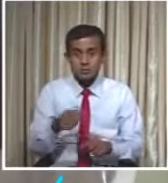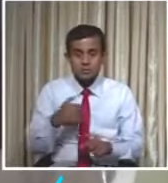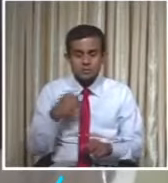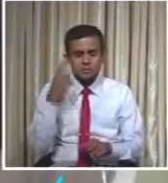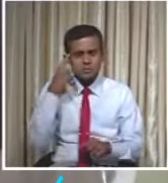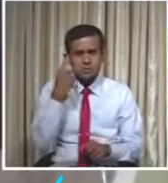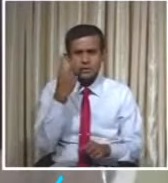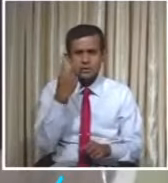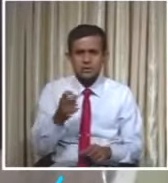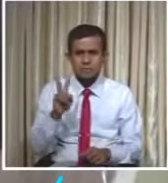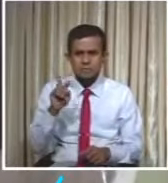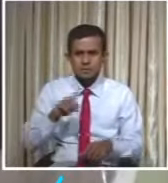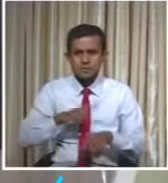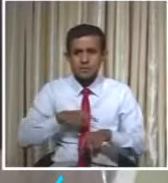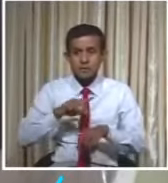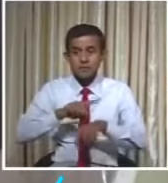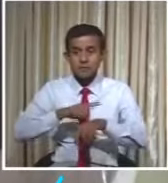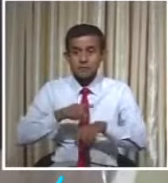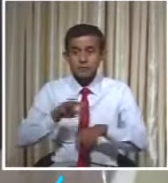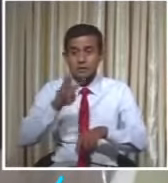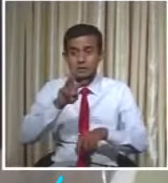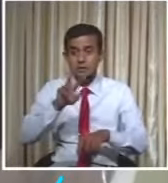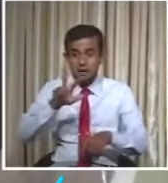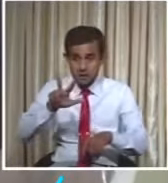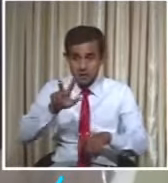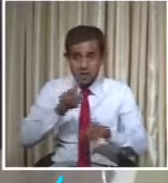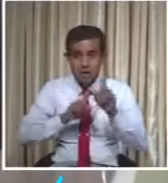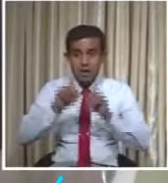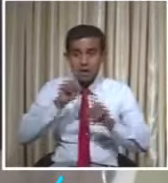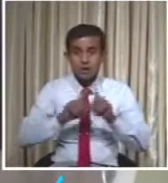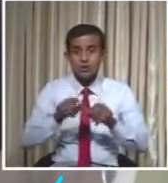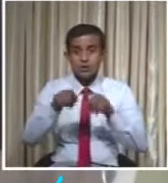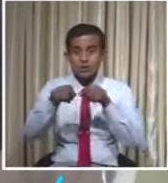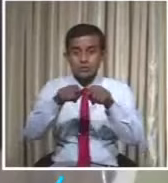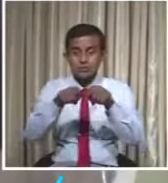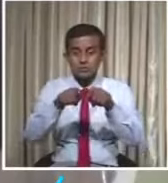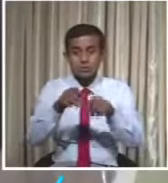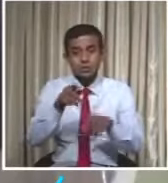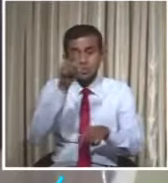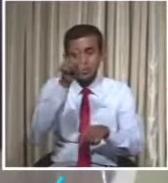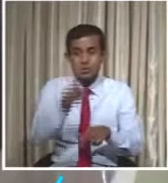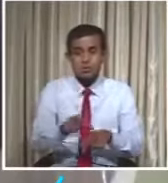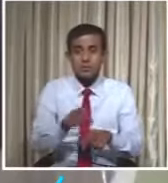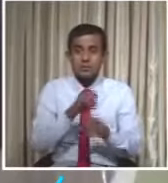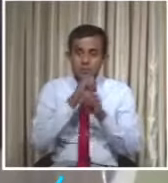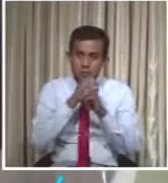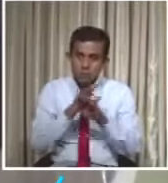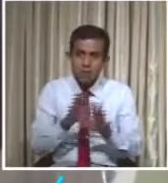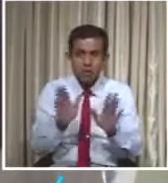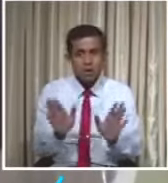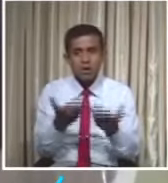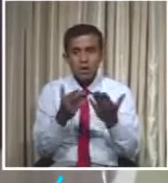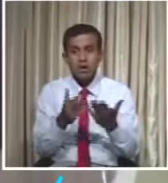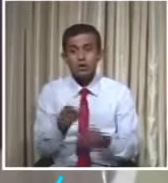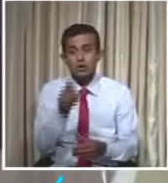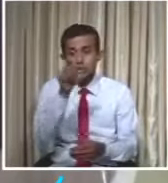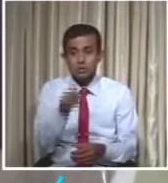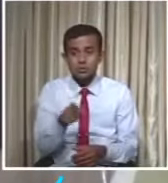මතකයි 2020 මම විනාඩි 38ක් කතා කරා ඒ විදිහටම ඔබතුමා කල්ති හැබැයි ඔබතුමා මේක සත්භාවයෙන් කරත්